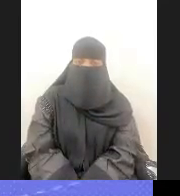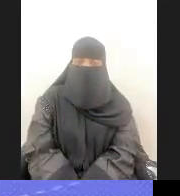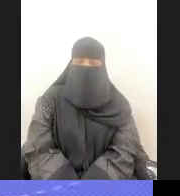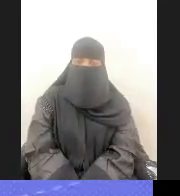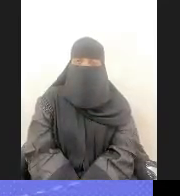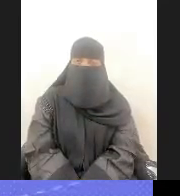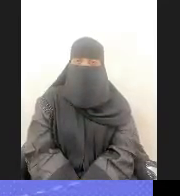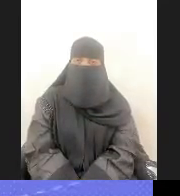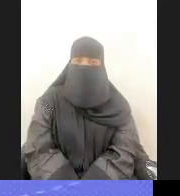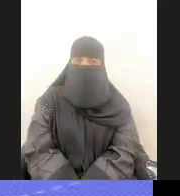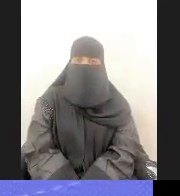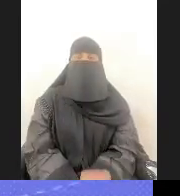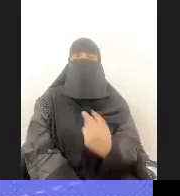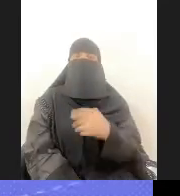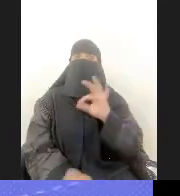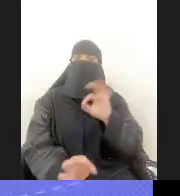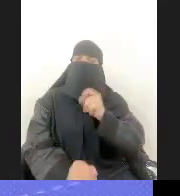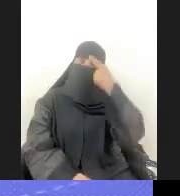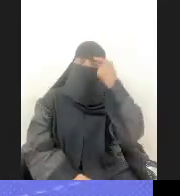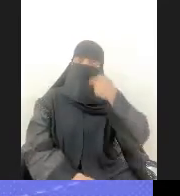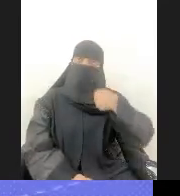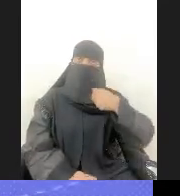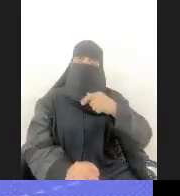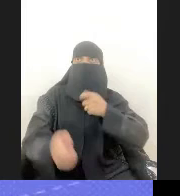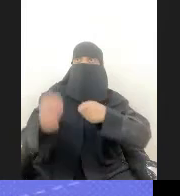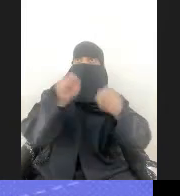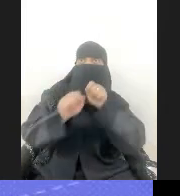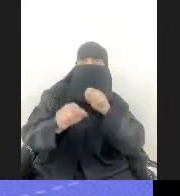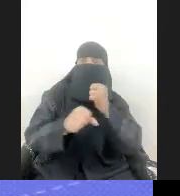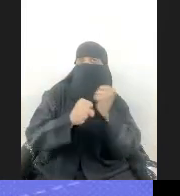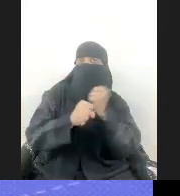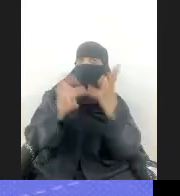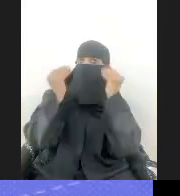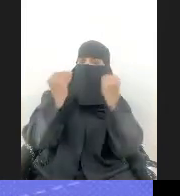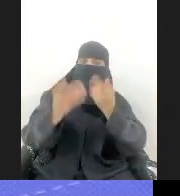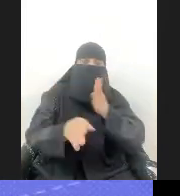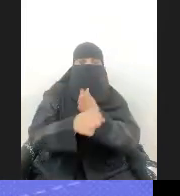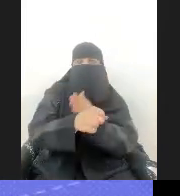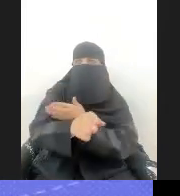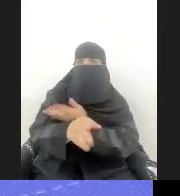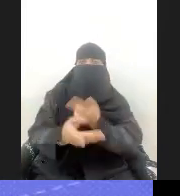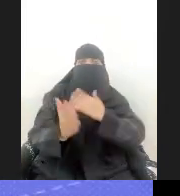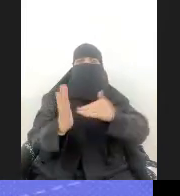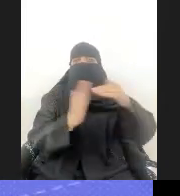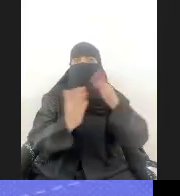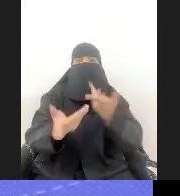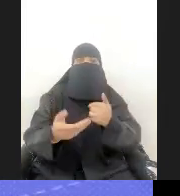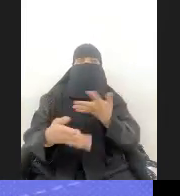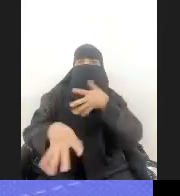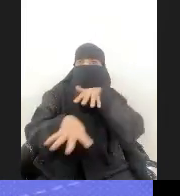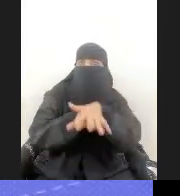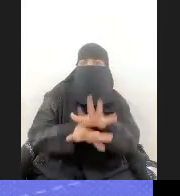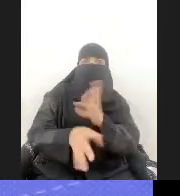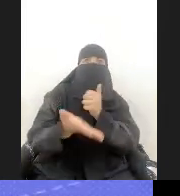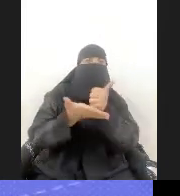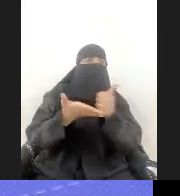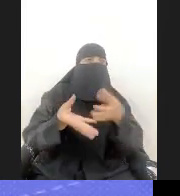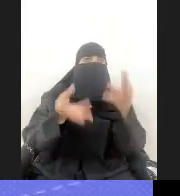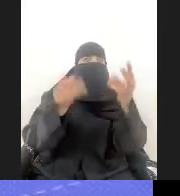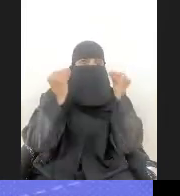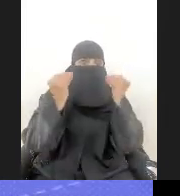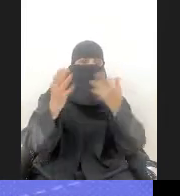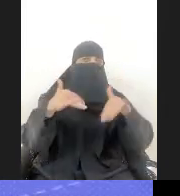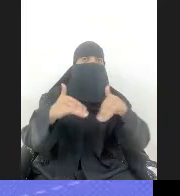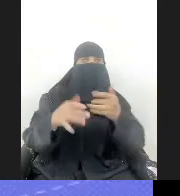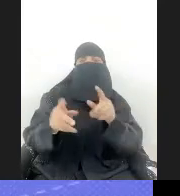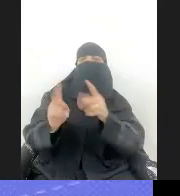عيوننا. إذا أنا والله بصمم شغل تعليمي وأتعب وكذا وإلى آخره، وأدمج وسائل تقنية متعددة وأضيف